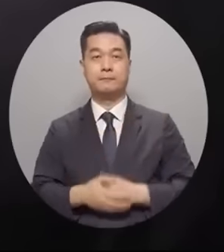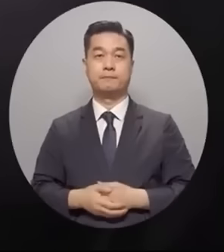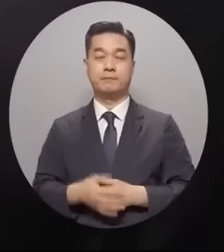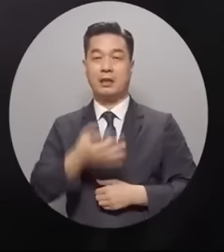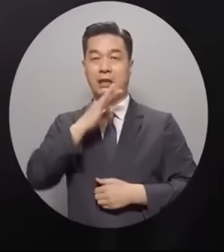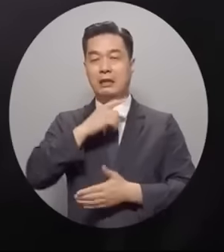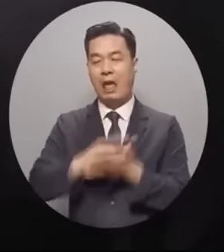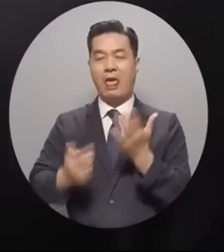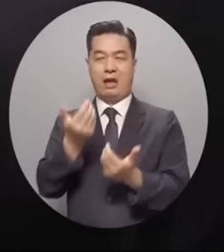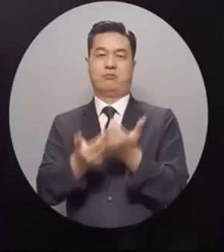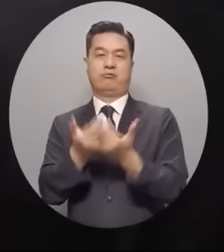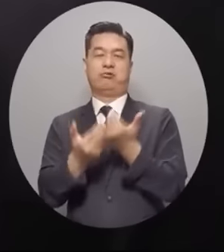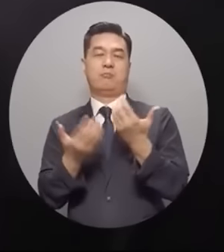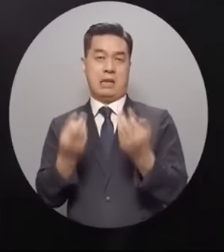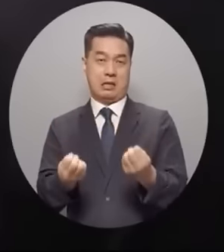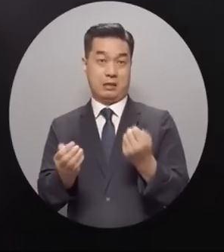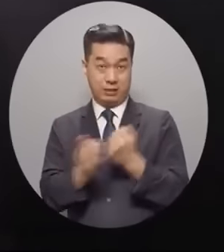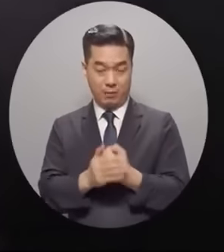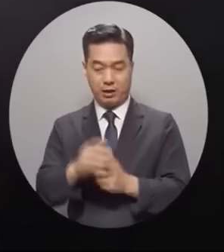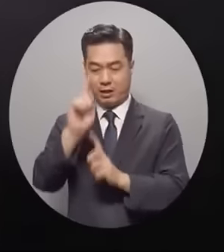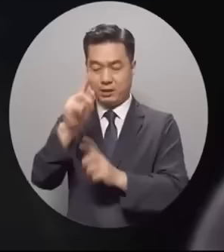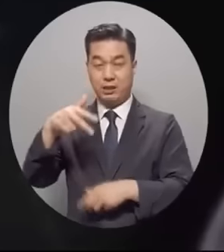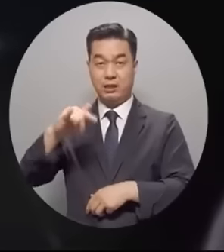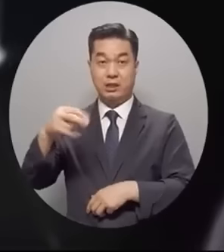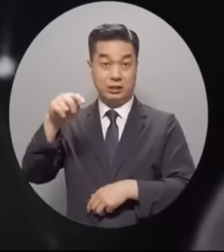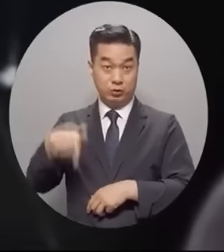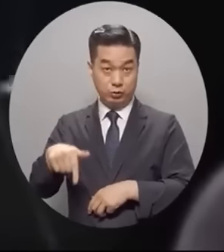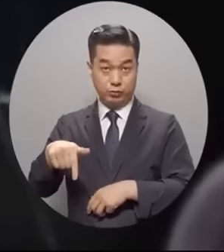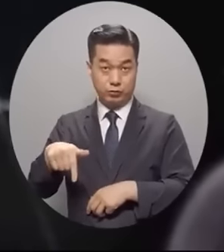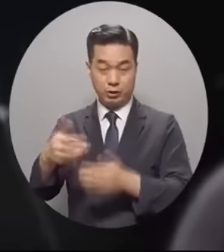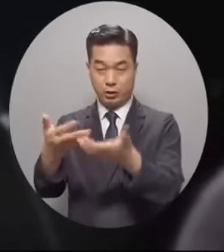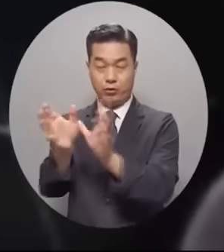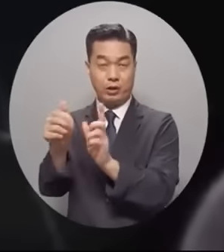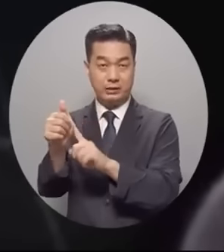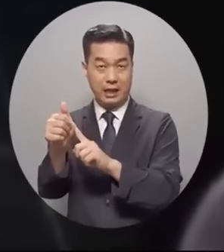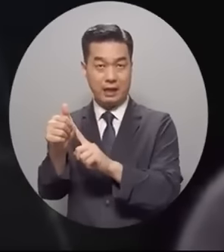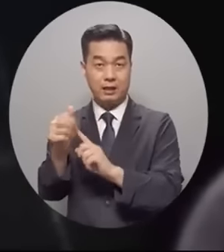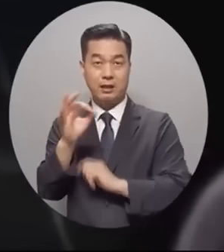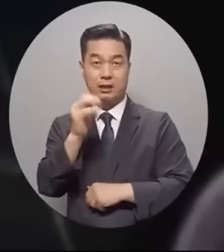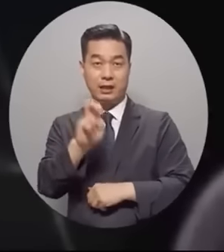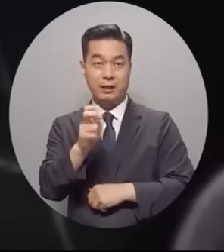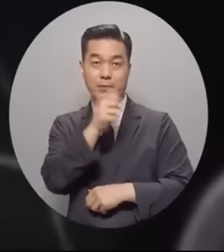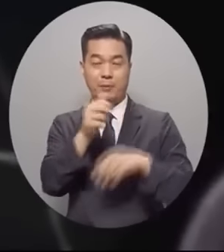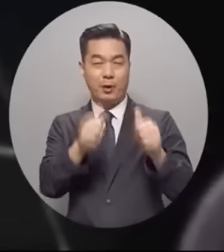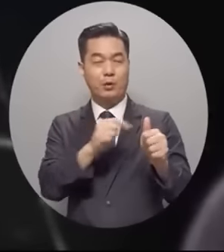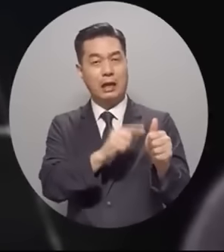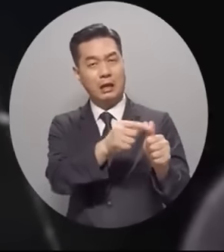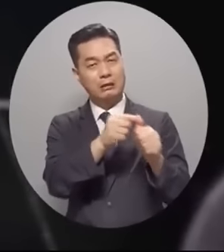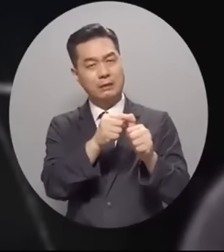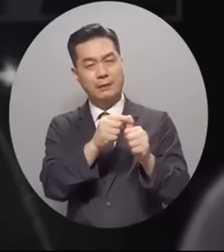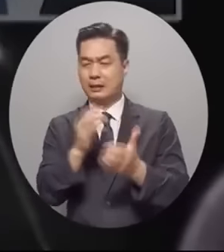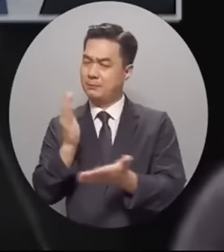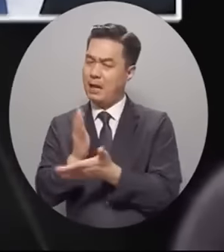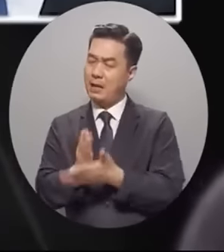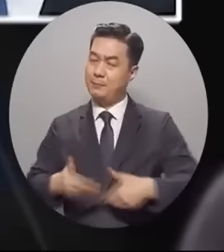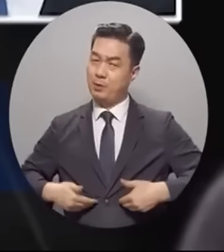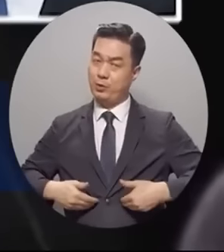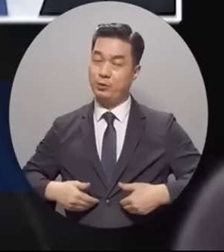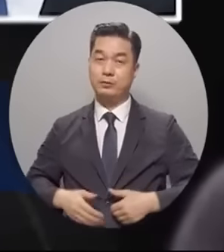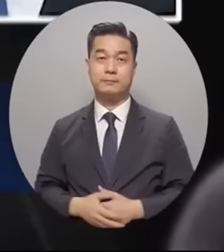충돌 소지가 다분한만큼 이진숙 위원장이 변호사에 대한 선임절차 를 피했어야 한다는 지적이 나옵니다